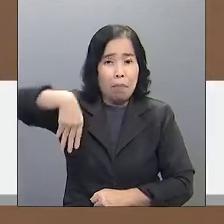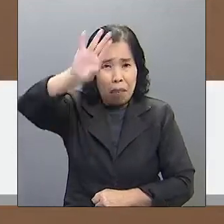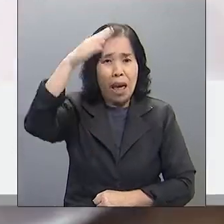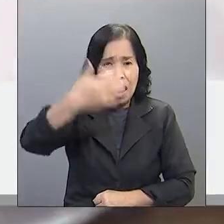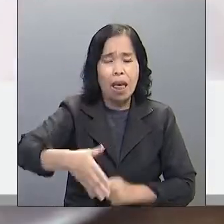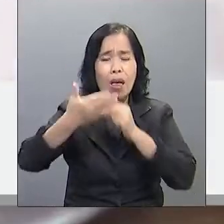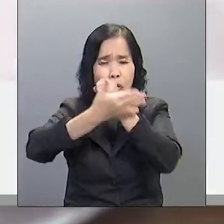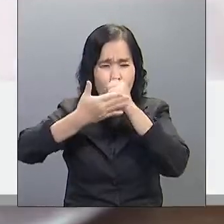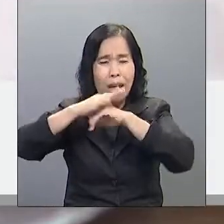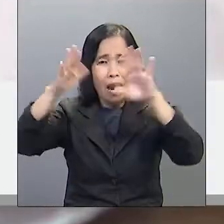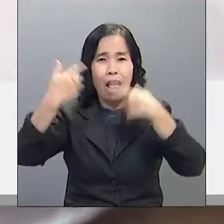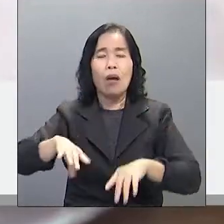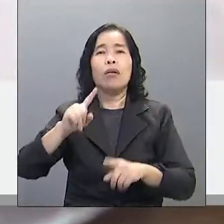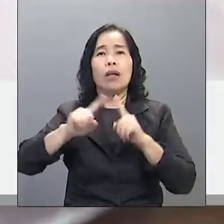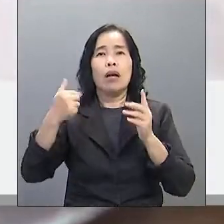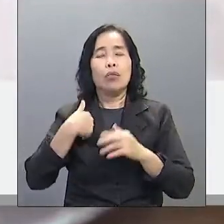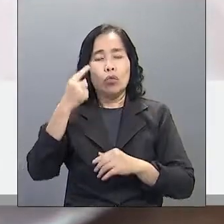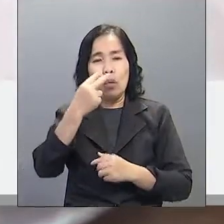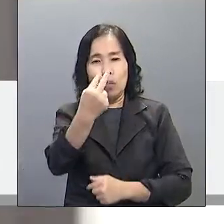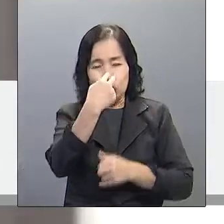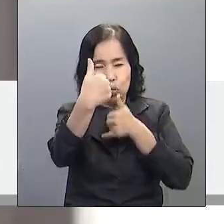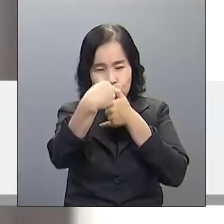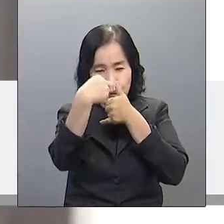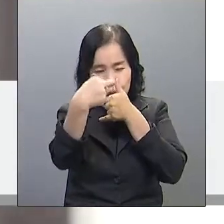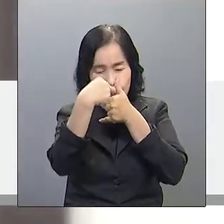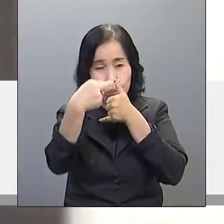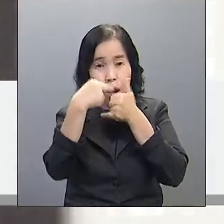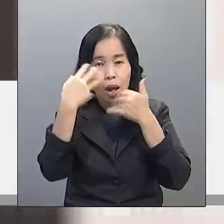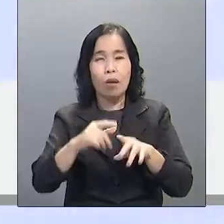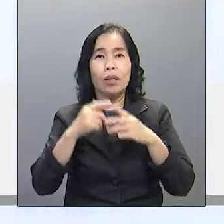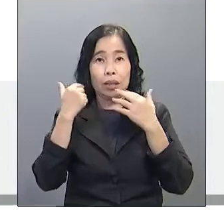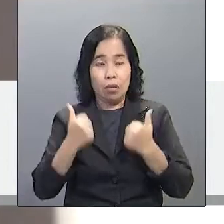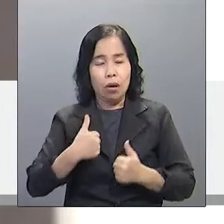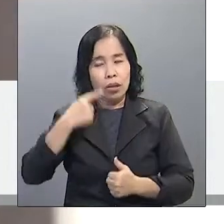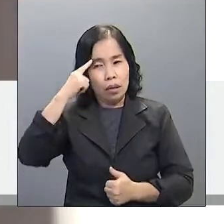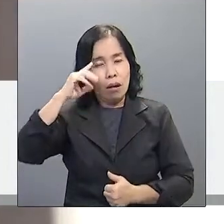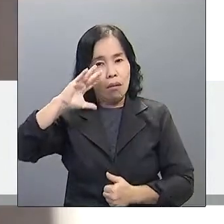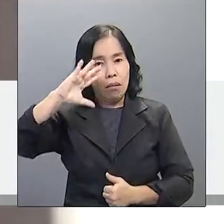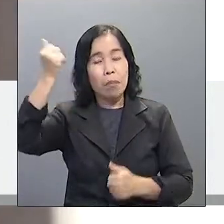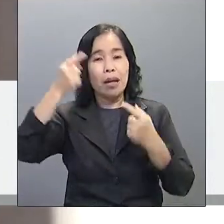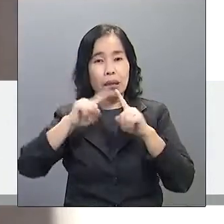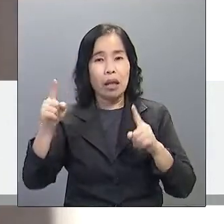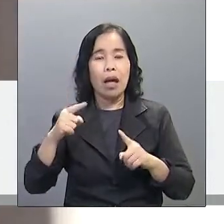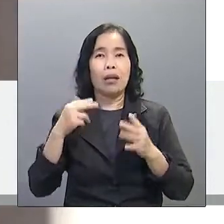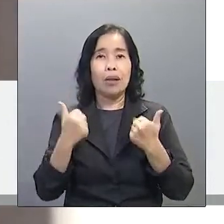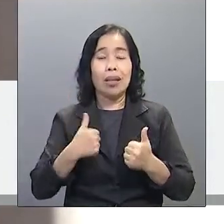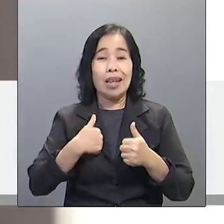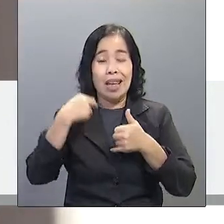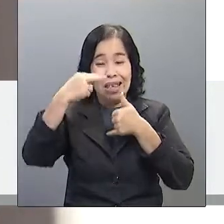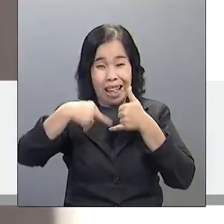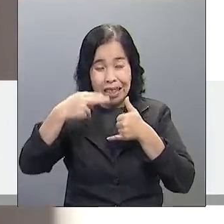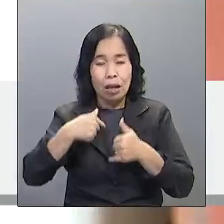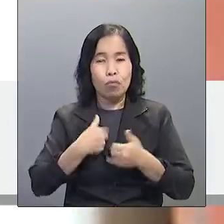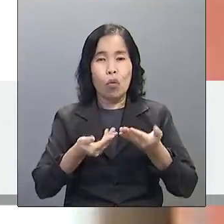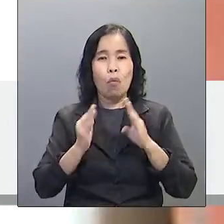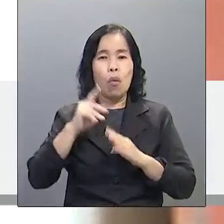แล้วแต่ก็ต้องติดตามอาการอย่างใกล้ชิดล่าสุดอาการดีขึ้นแต่กว่าจะเข้าสู่การรักษาคร